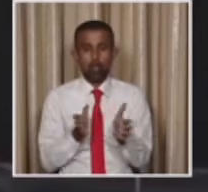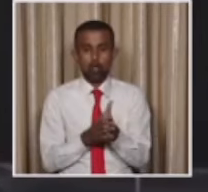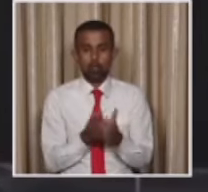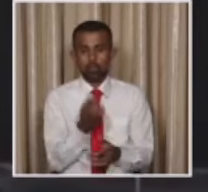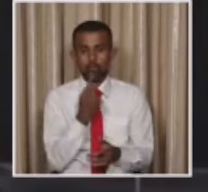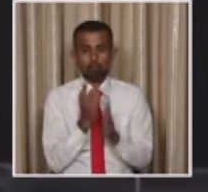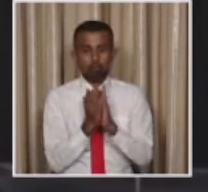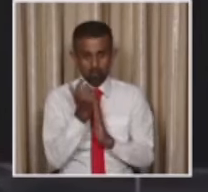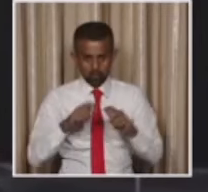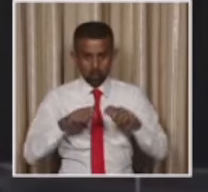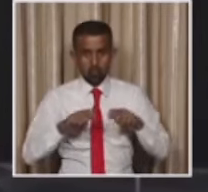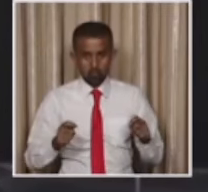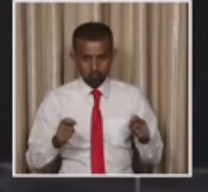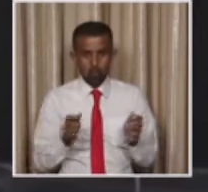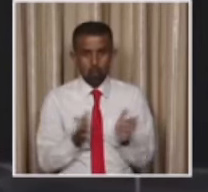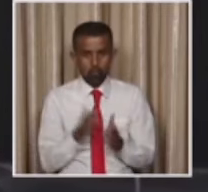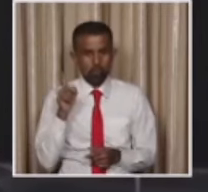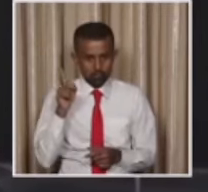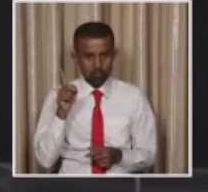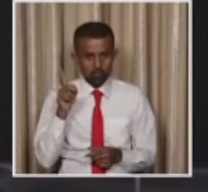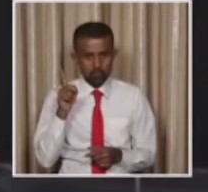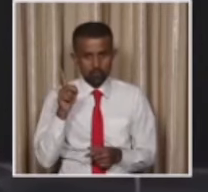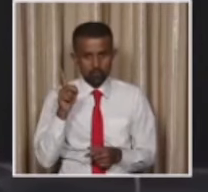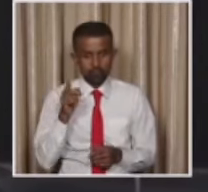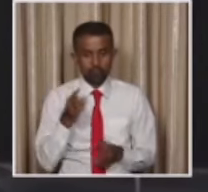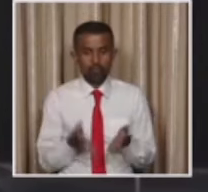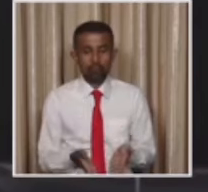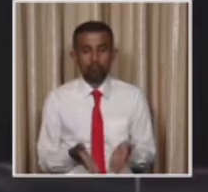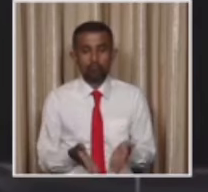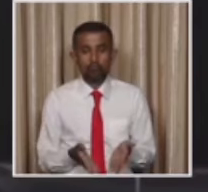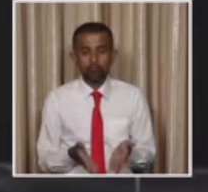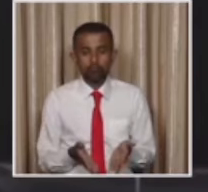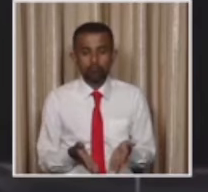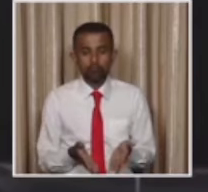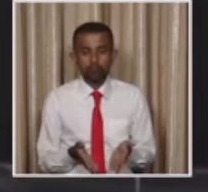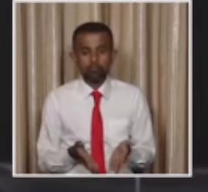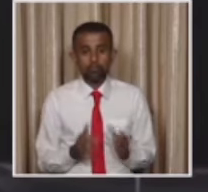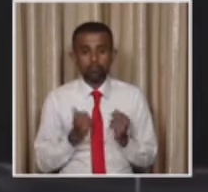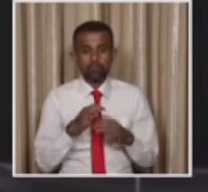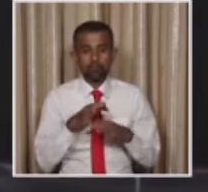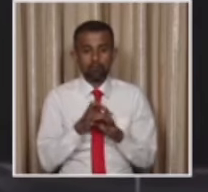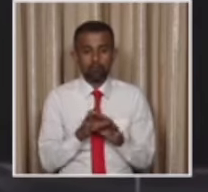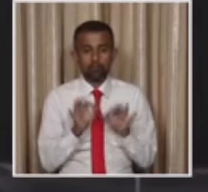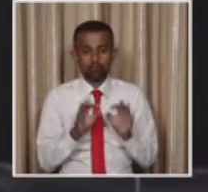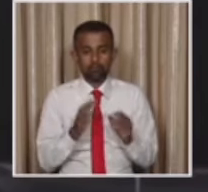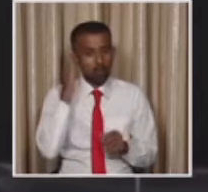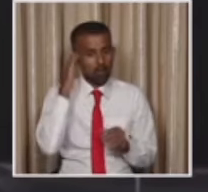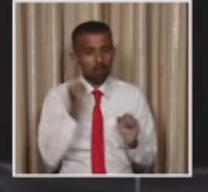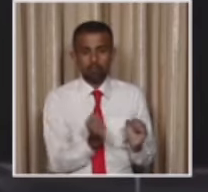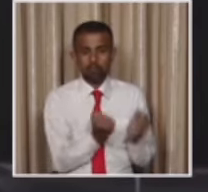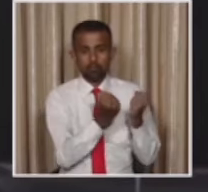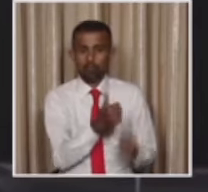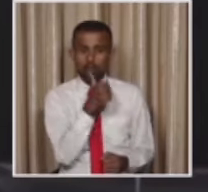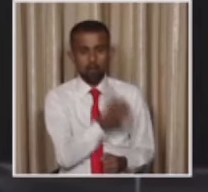කියන්නේ මානව හිමිකම් උල්ලංඝනය කරන කමිටුවක්ද? දැන් මෙතන කරලා තින්නේ ජීව විද්‍යාත්මක කාන්තාව සවි බල ගැන්වීම